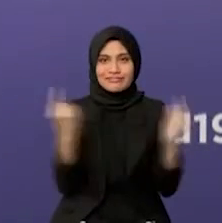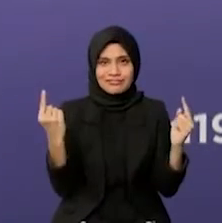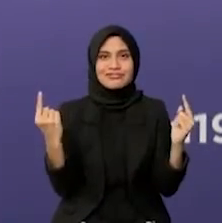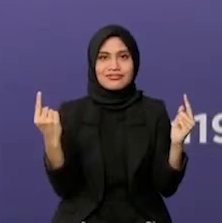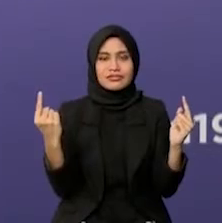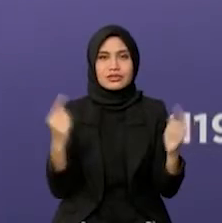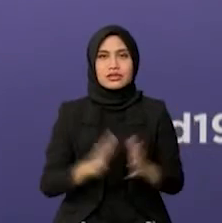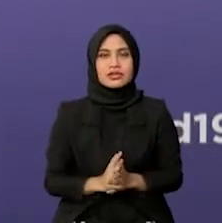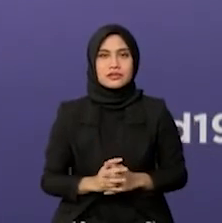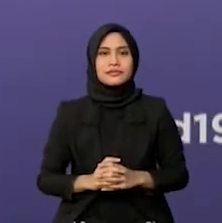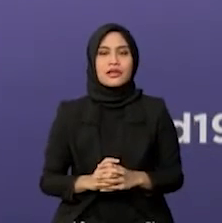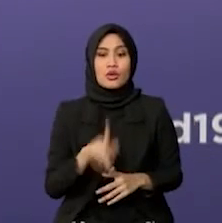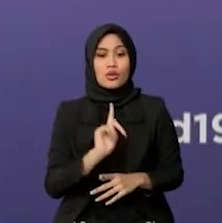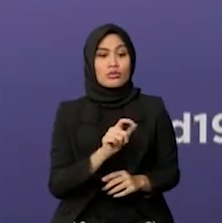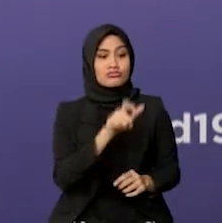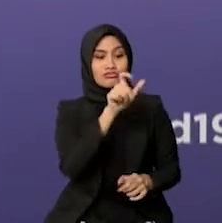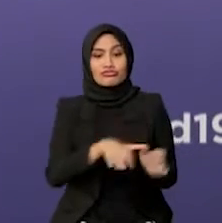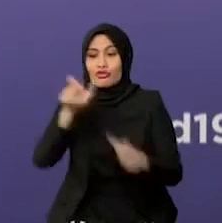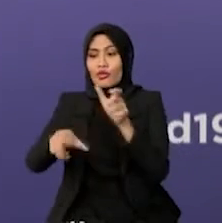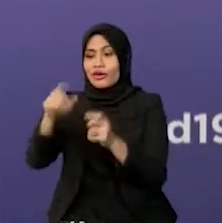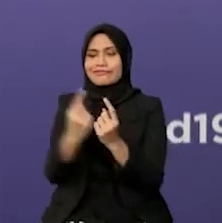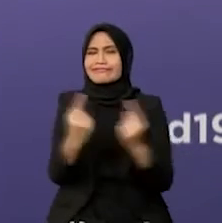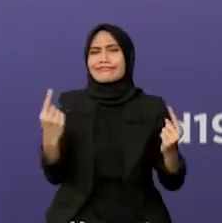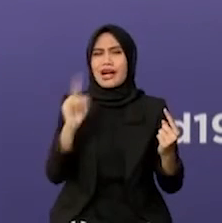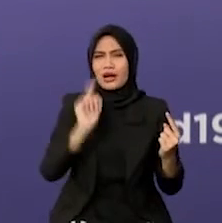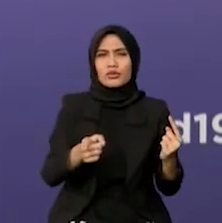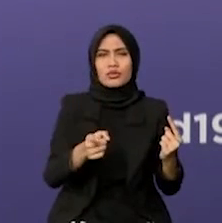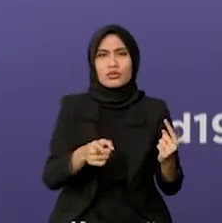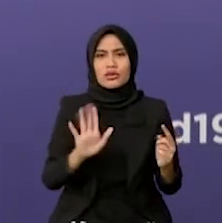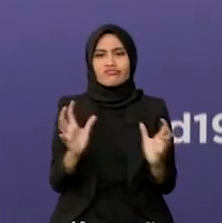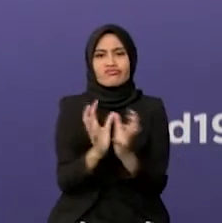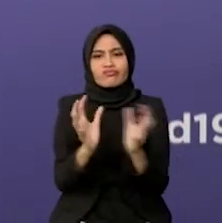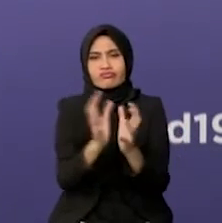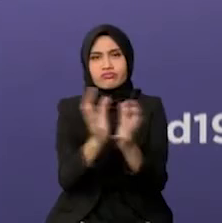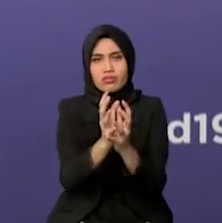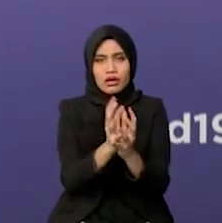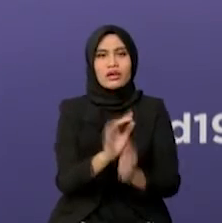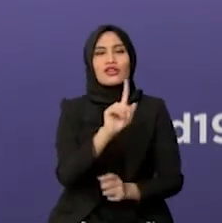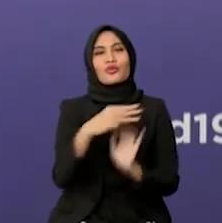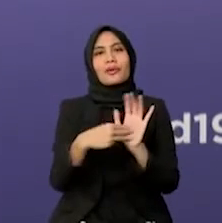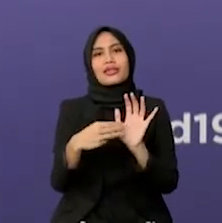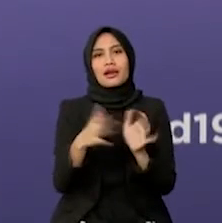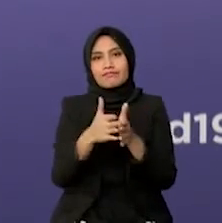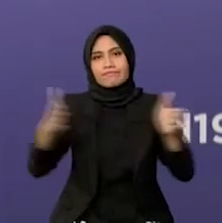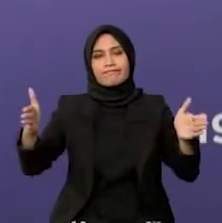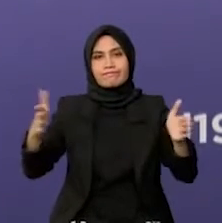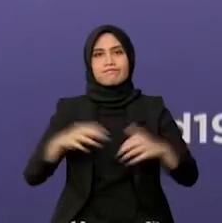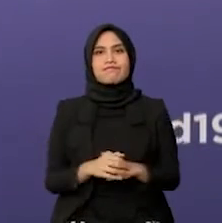secara fisik dengan orang yang ada disekitar kita setidaknya pada jarak lebih dari satu meter